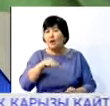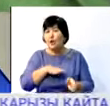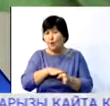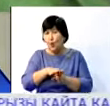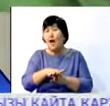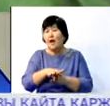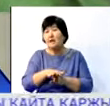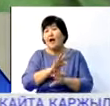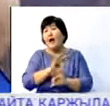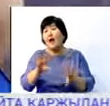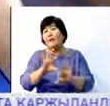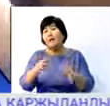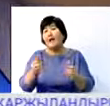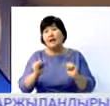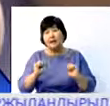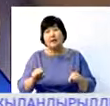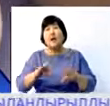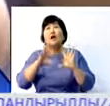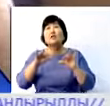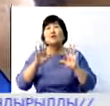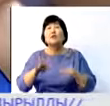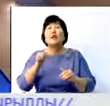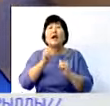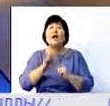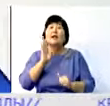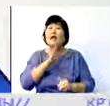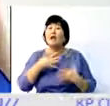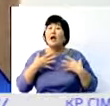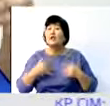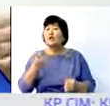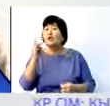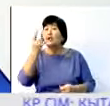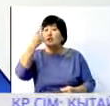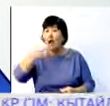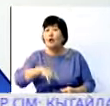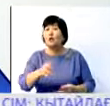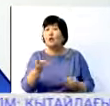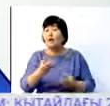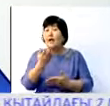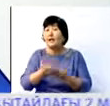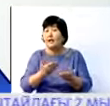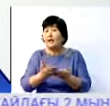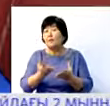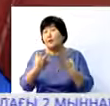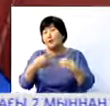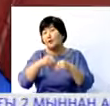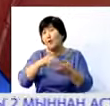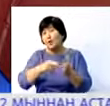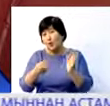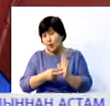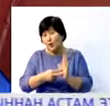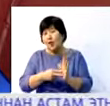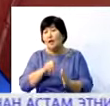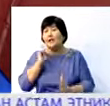толыққанды ақпарат ала алады. Жалпы орталықта әр ананың дені сау нәрестенің дүниеге әкелу үшін кеңес беретін жанұяны жоспарлау және